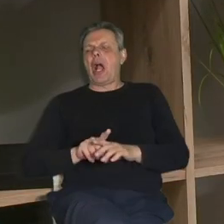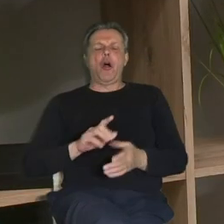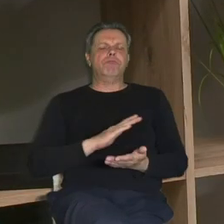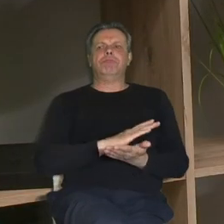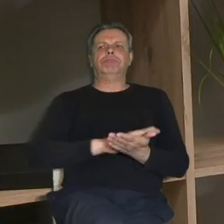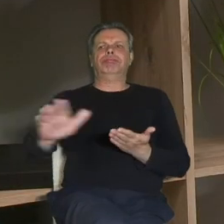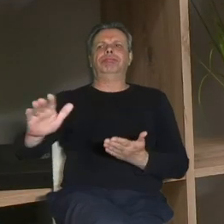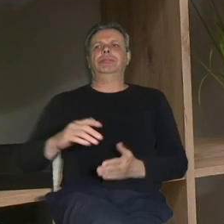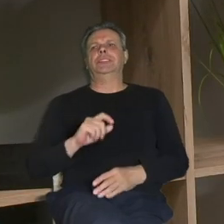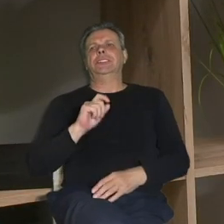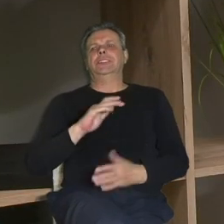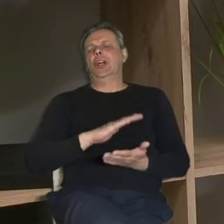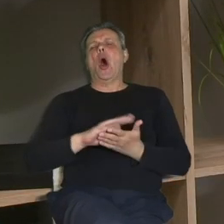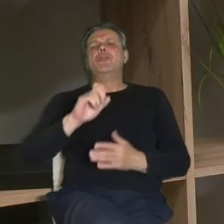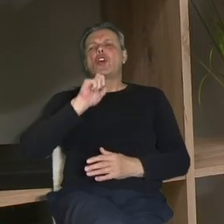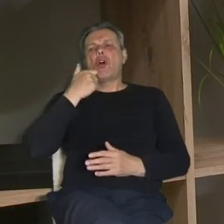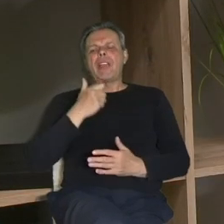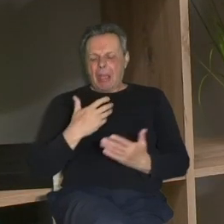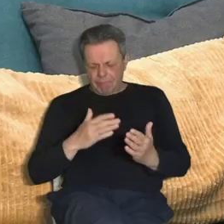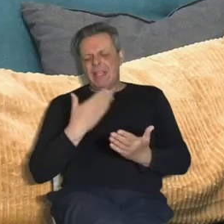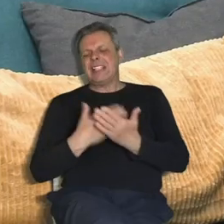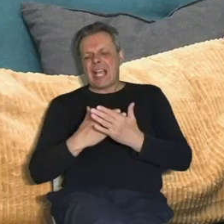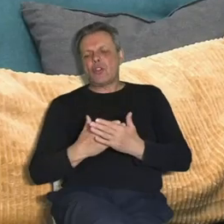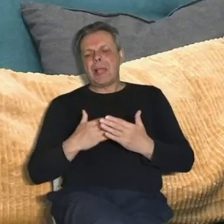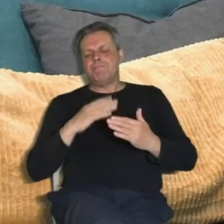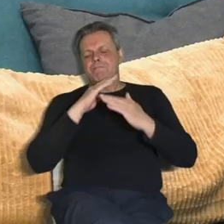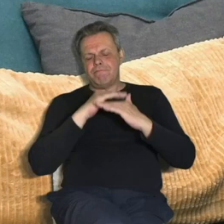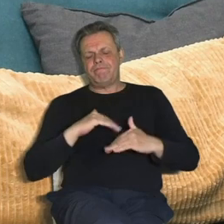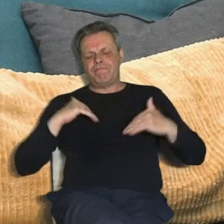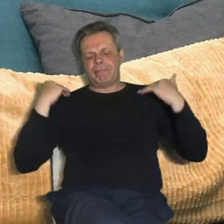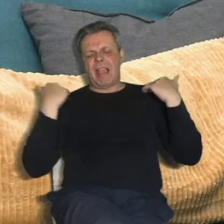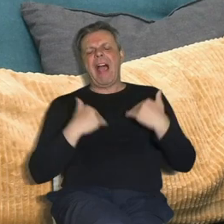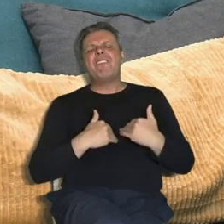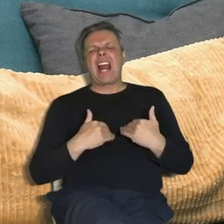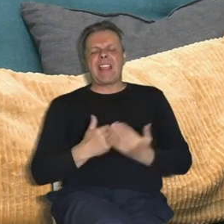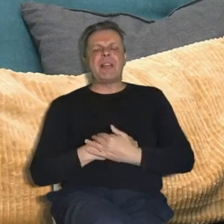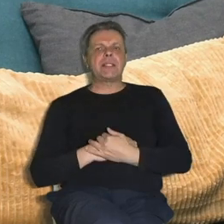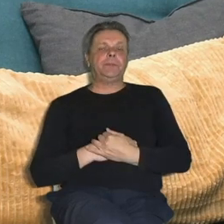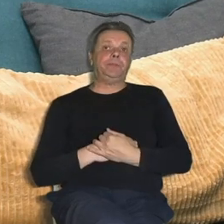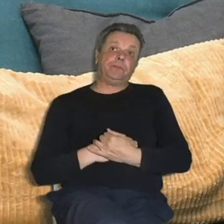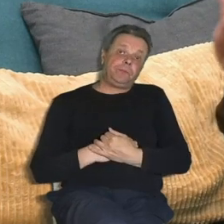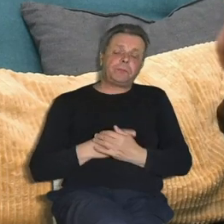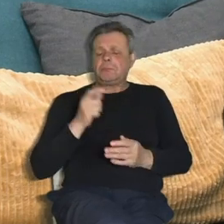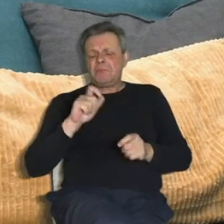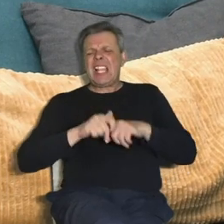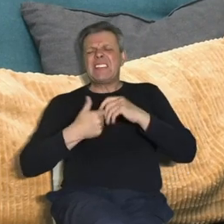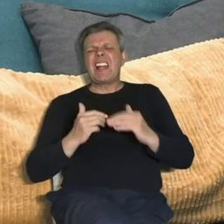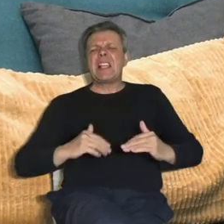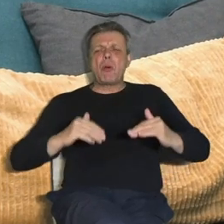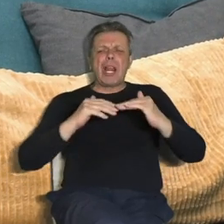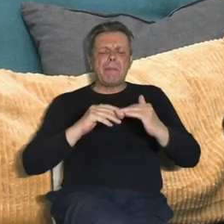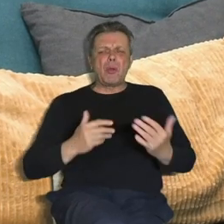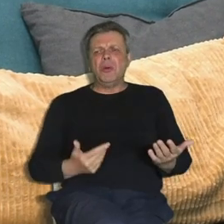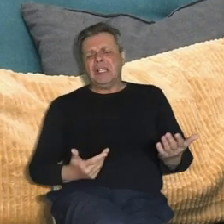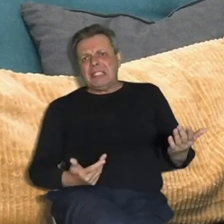veze. Da. I onda? Dakle, tako, čovjek slijed života, nekakve stvari se poklapaju, izgleda nam da je to nešto loše, da se